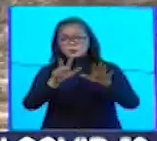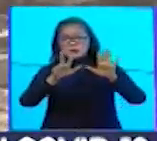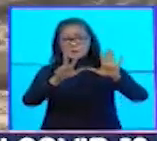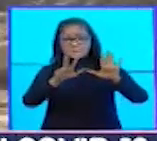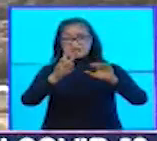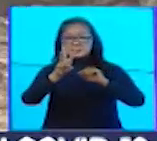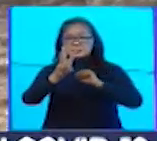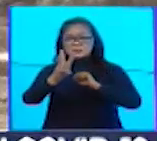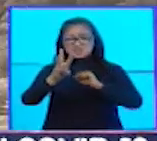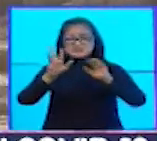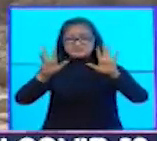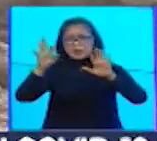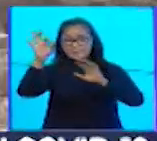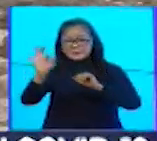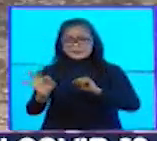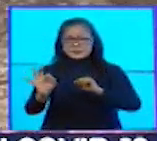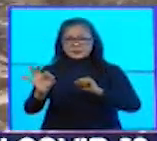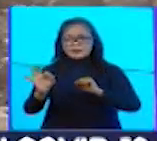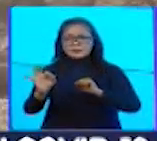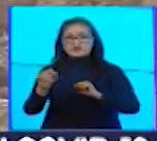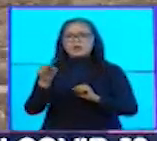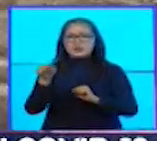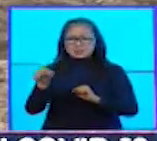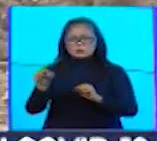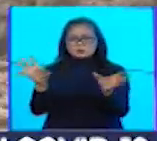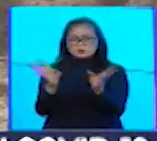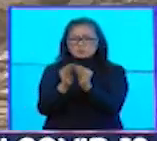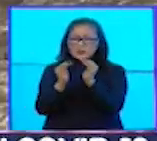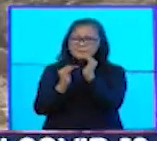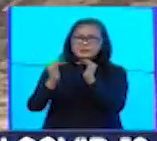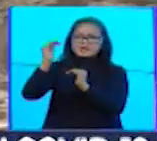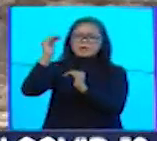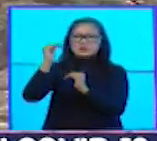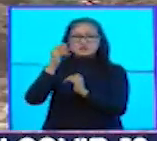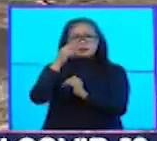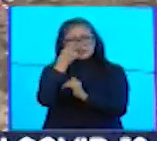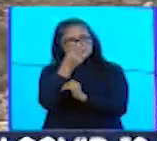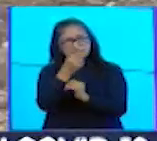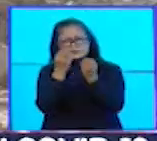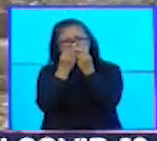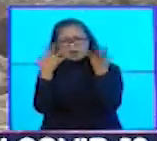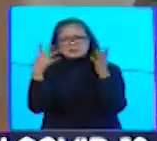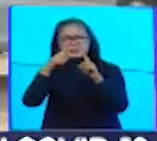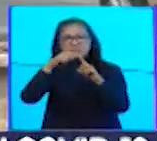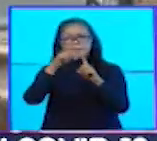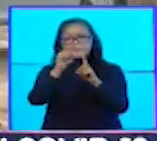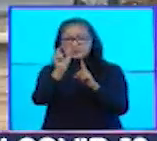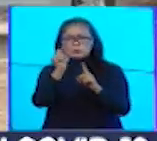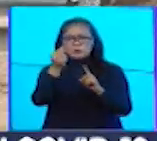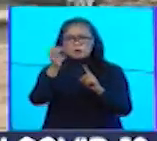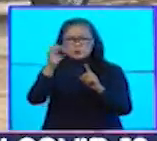839% angkanya, itu cukup signifikan dan ini terlihat secara langsung di TPU Rorotan. Begitu juga dengan kami menanyakan kepada petugas,